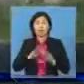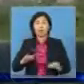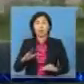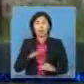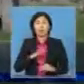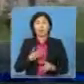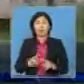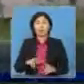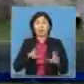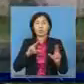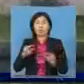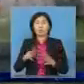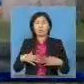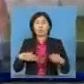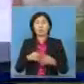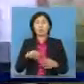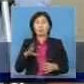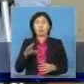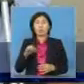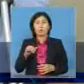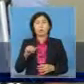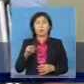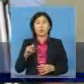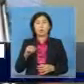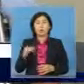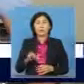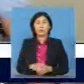стали неотъемлемой частью в семье Уразбека Жусипкалиева.